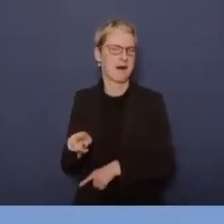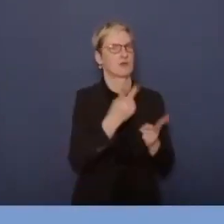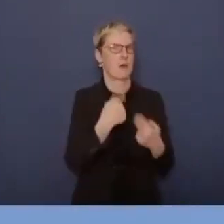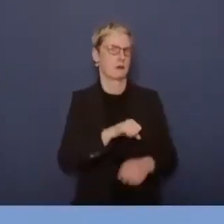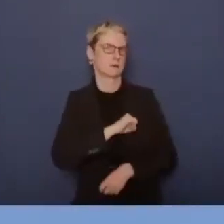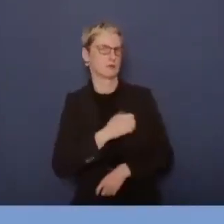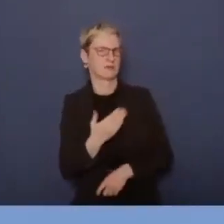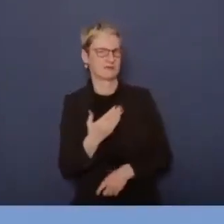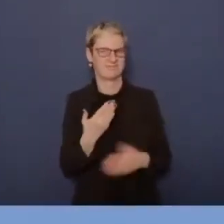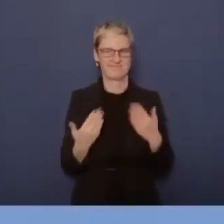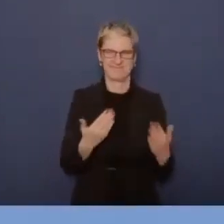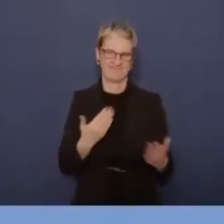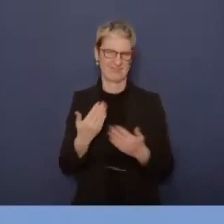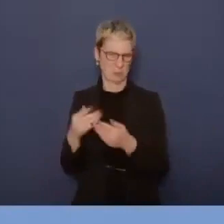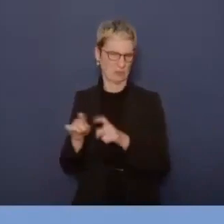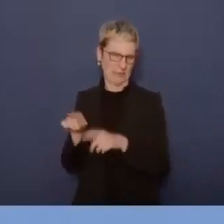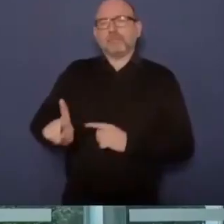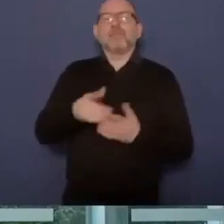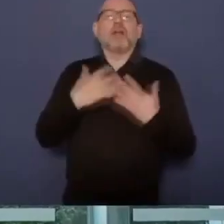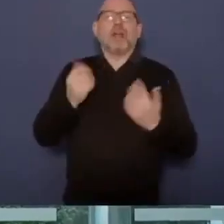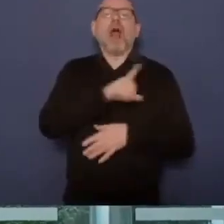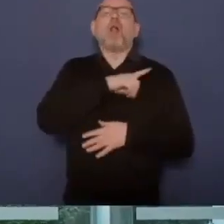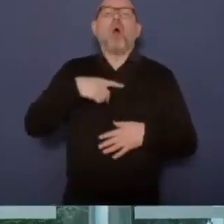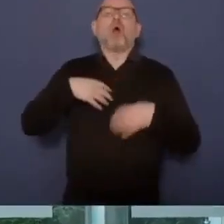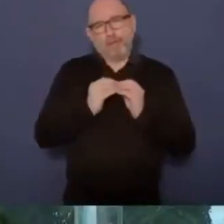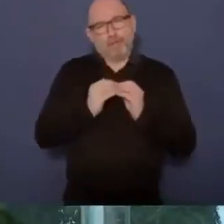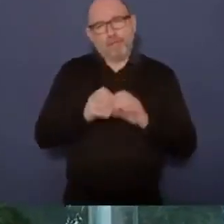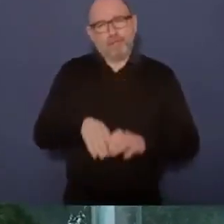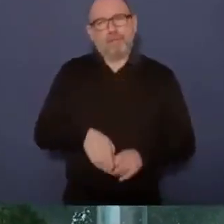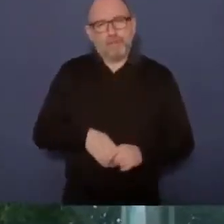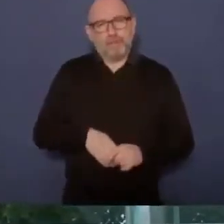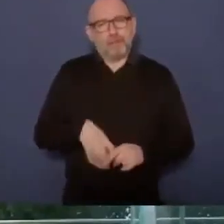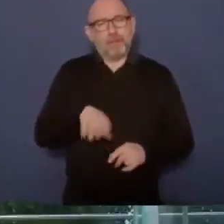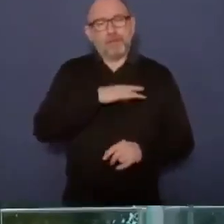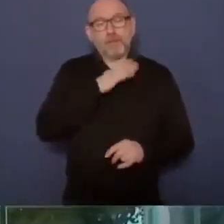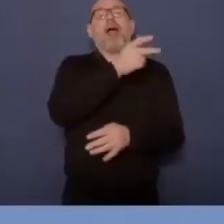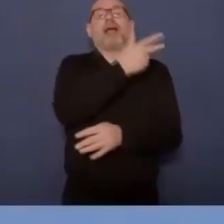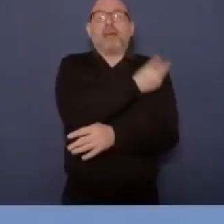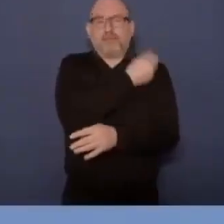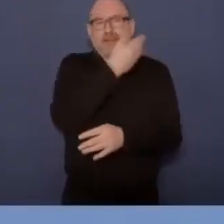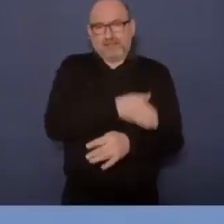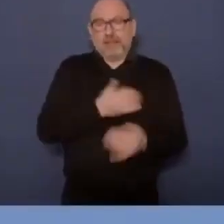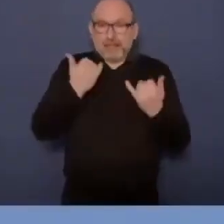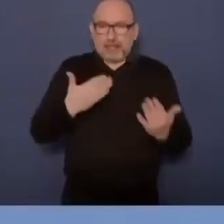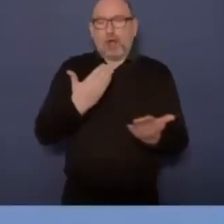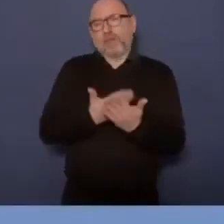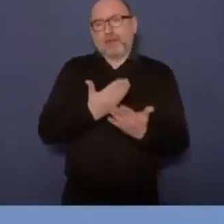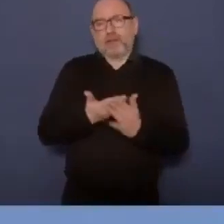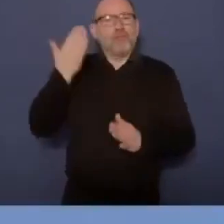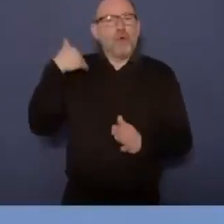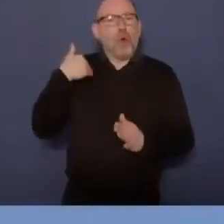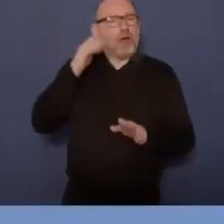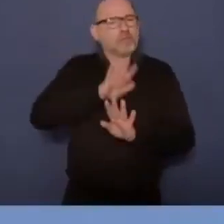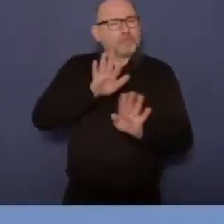oder also das ist ja, also dass die wir also keine, es ist kein